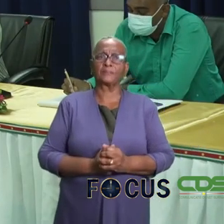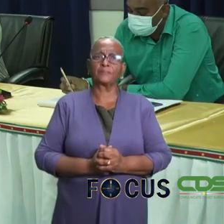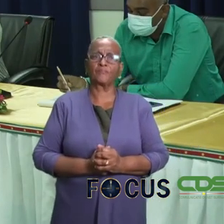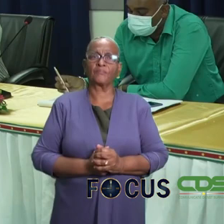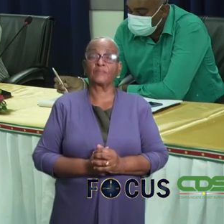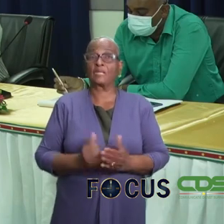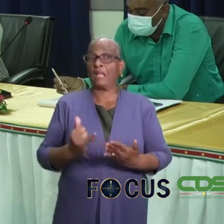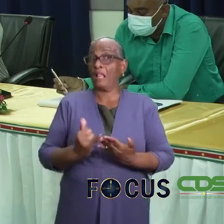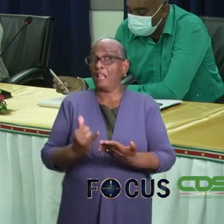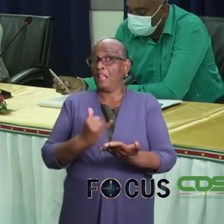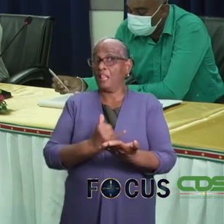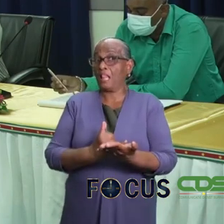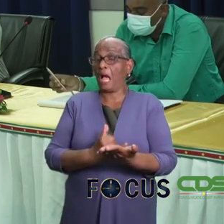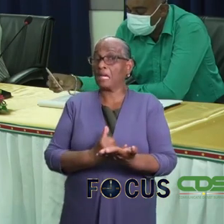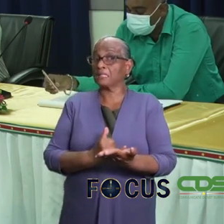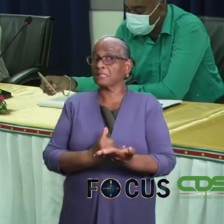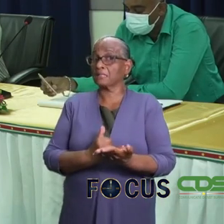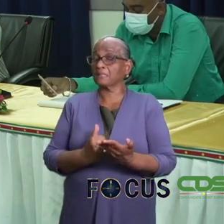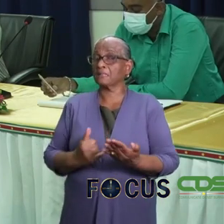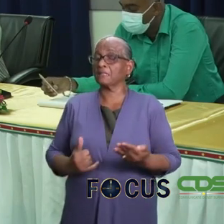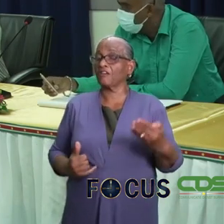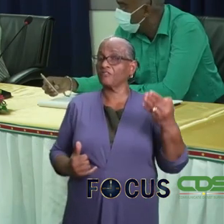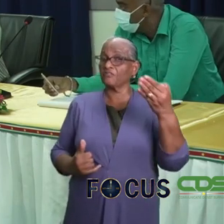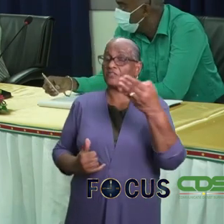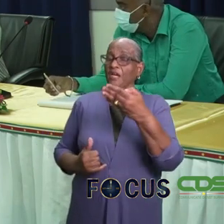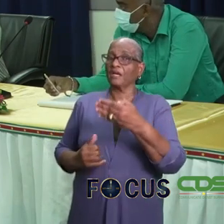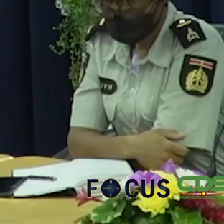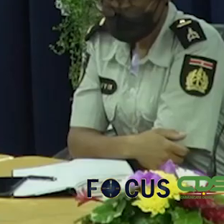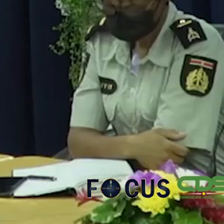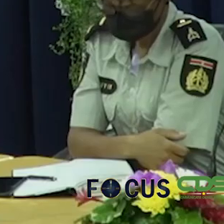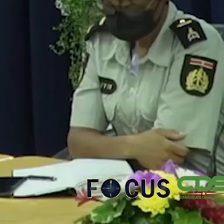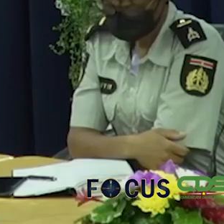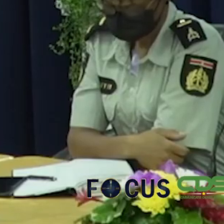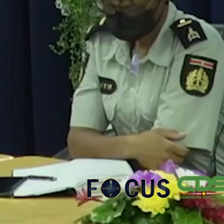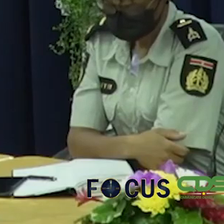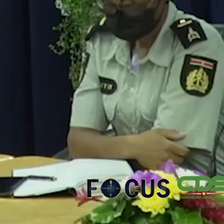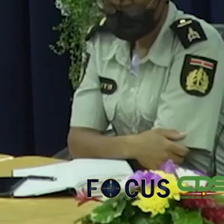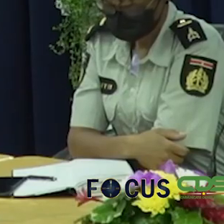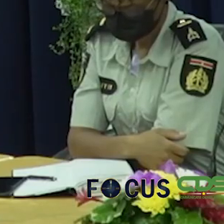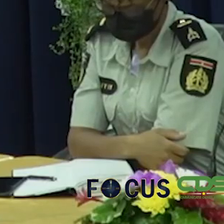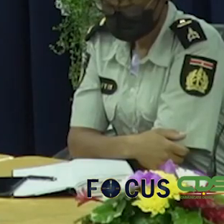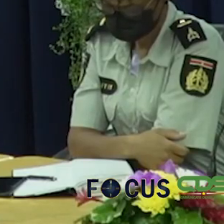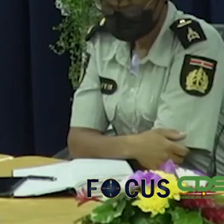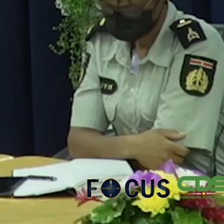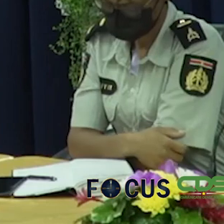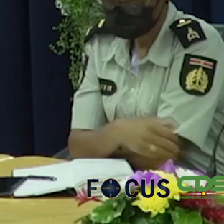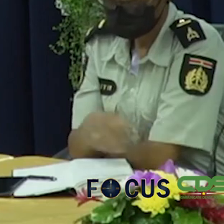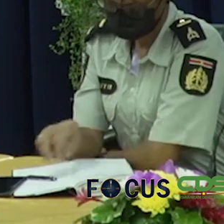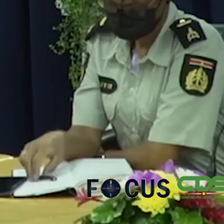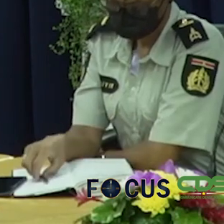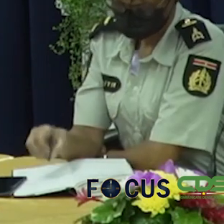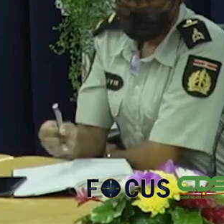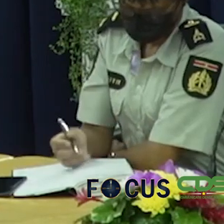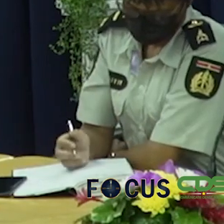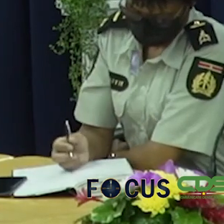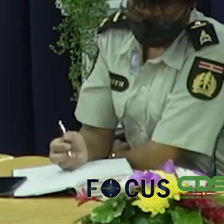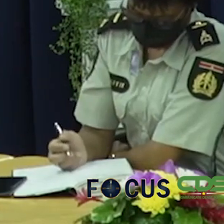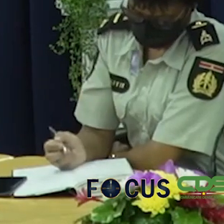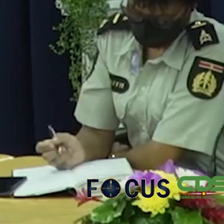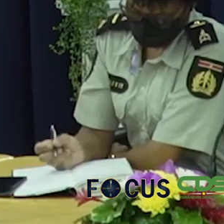had betrekking op dat van mevrouw Hoever. Als politiemensen over de schreef gaan